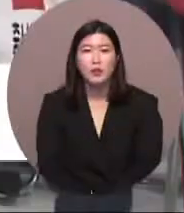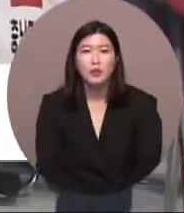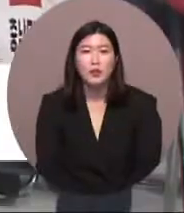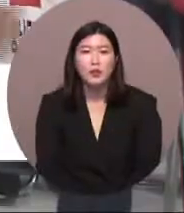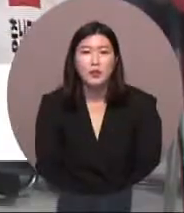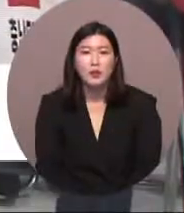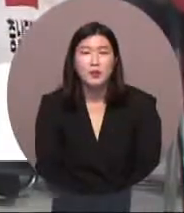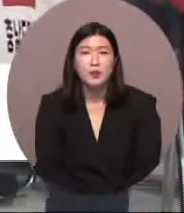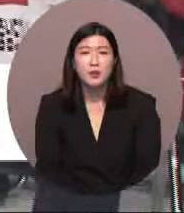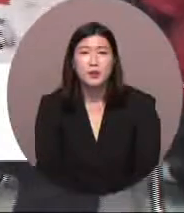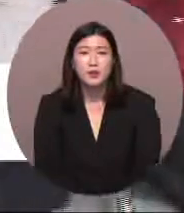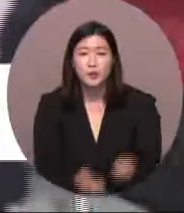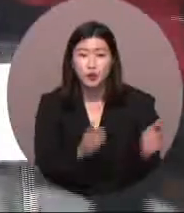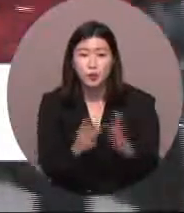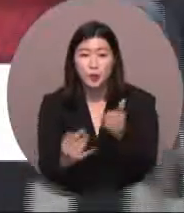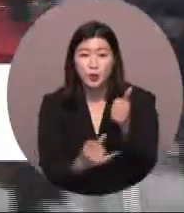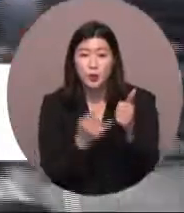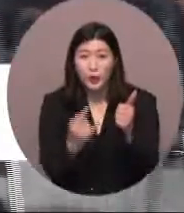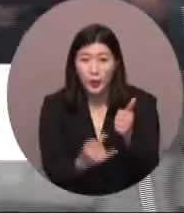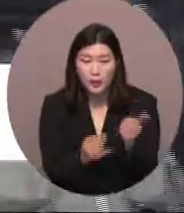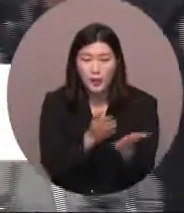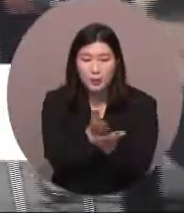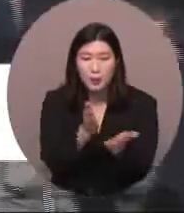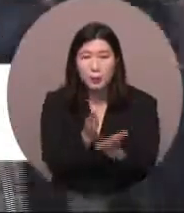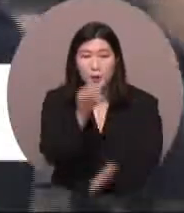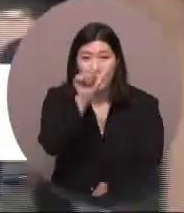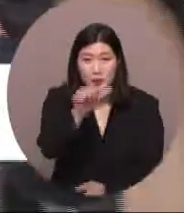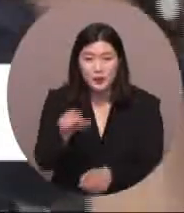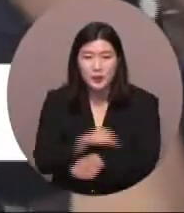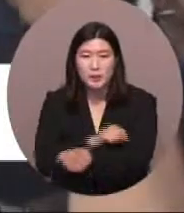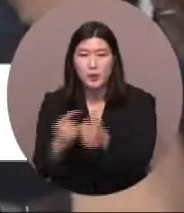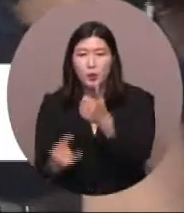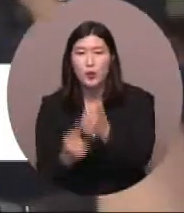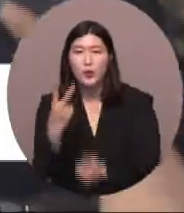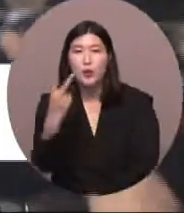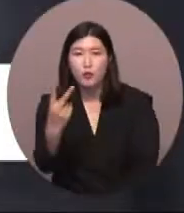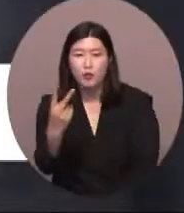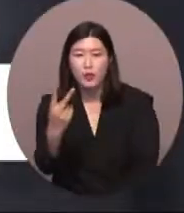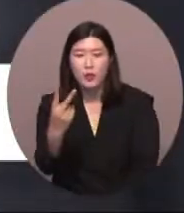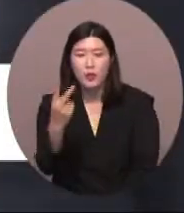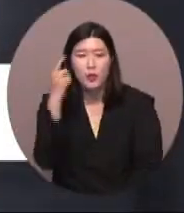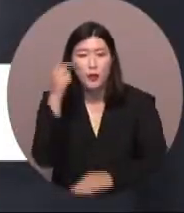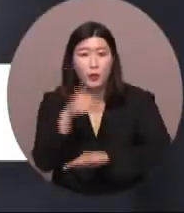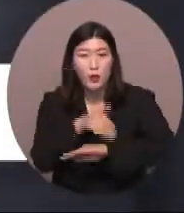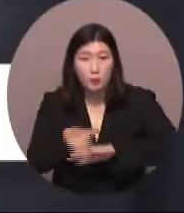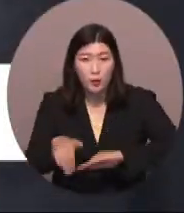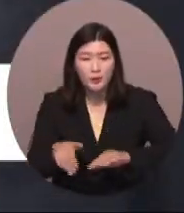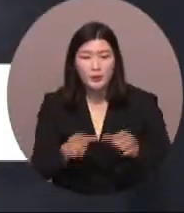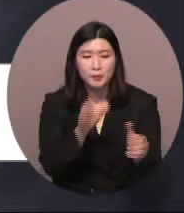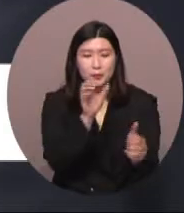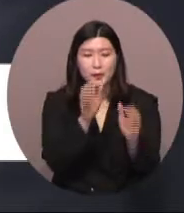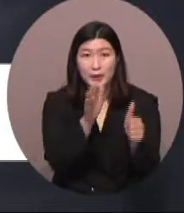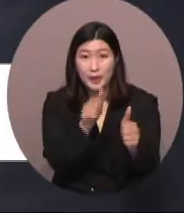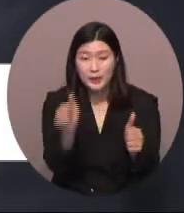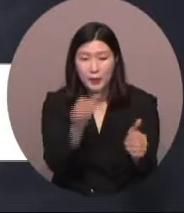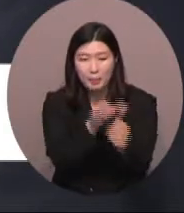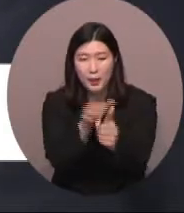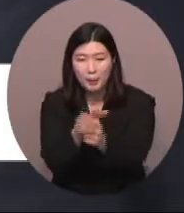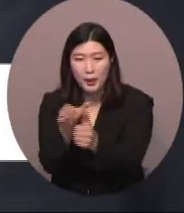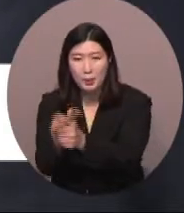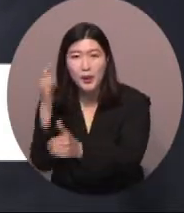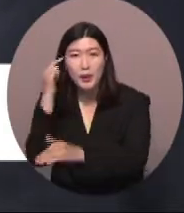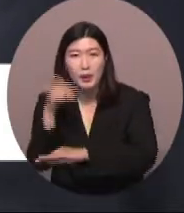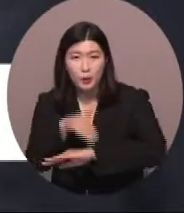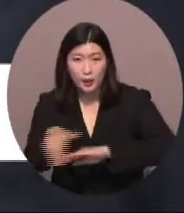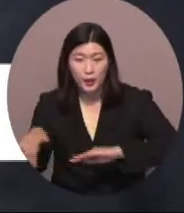김 당선인의 준비위원회 는 5개 분과 와 2개의 특별 위원회 로 구성돼 조만간 실무중심의 위원 손님을 마칠